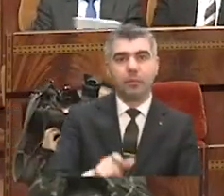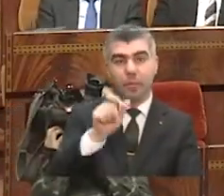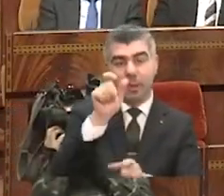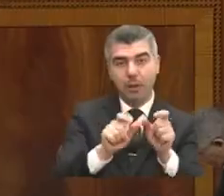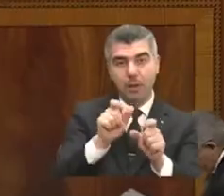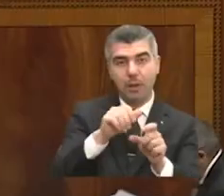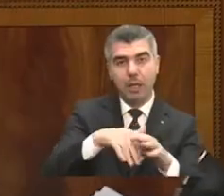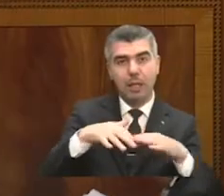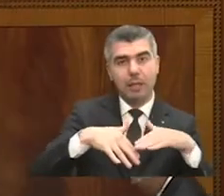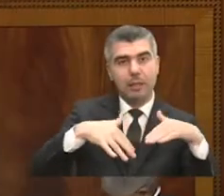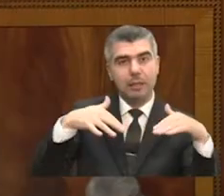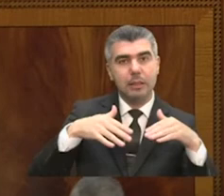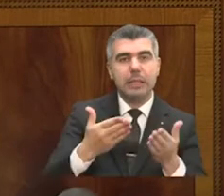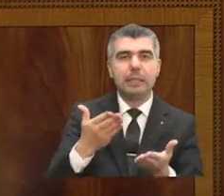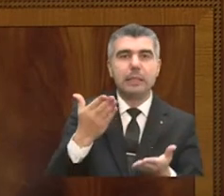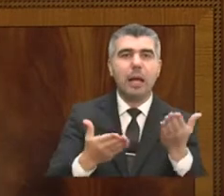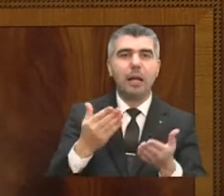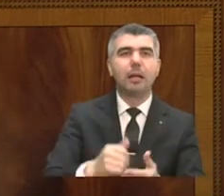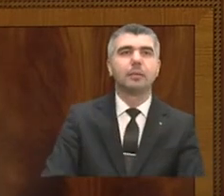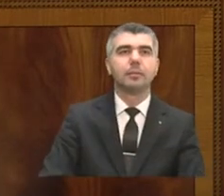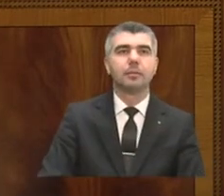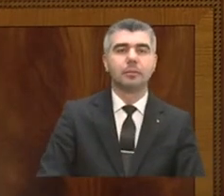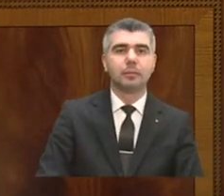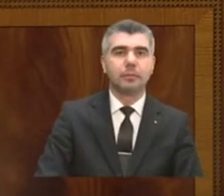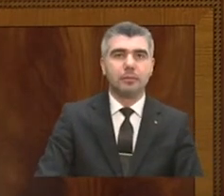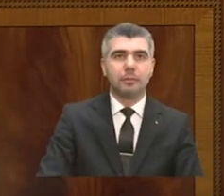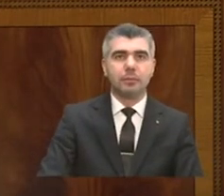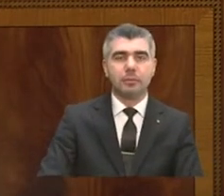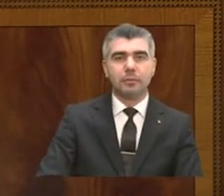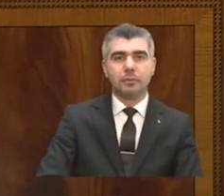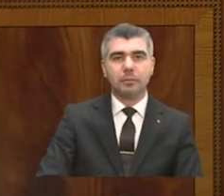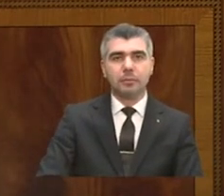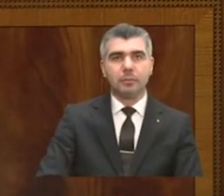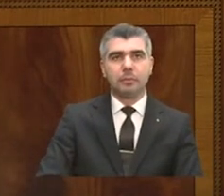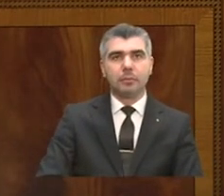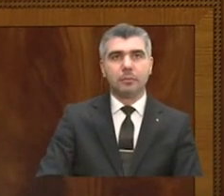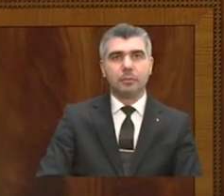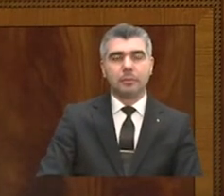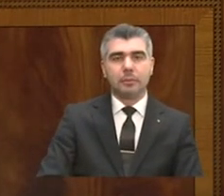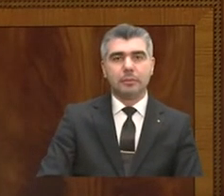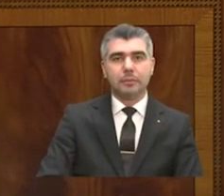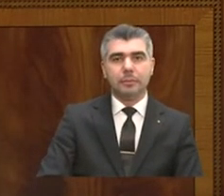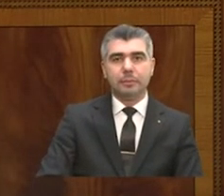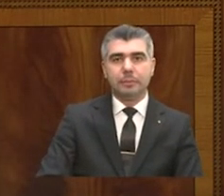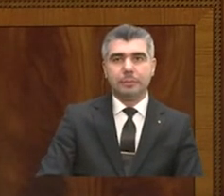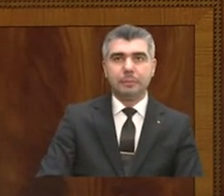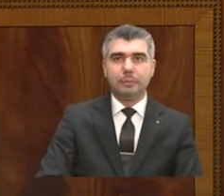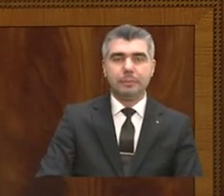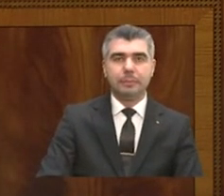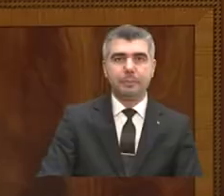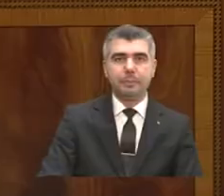Le parole est donc le groupe est de Istiqlal.